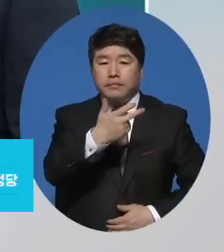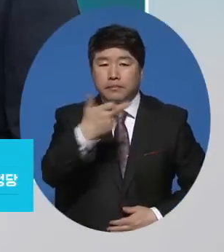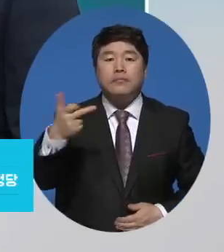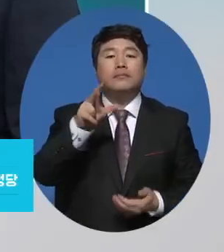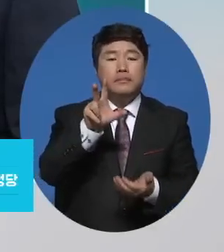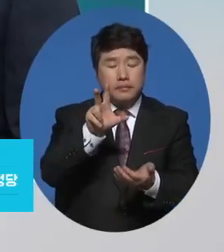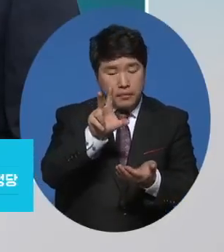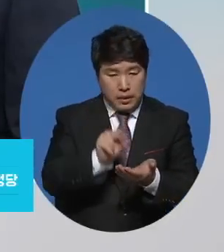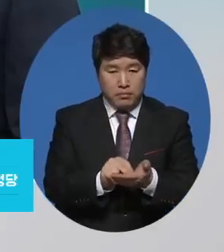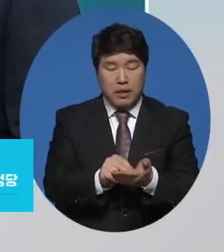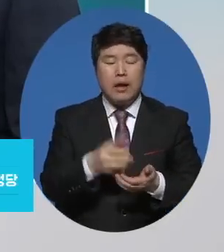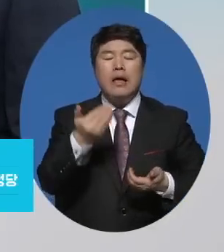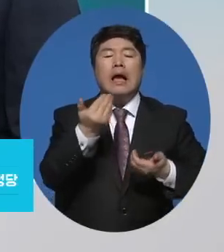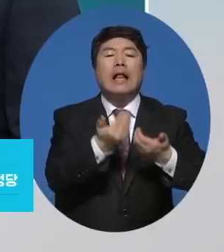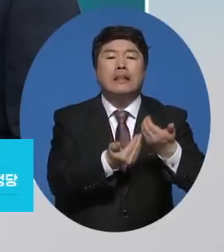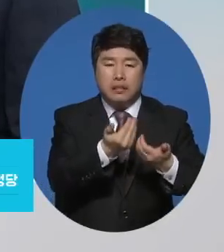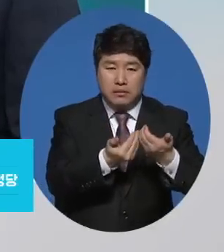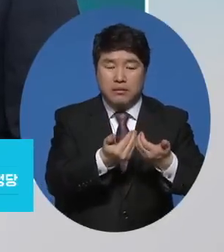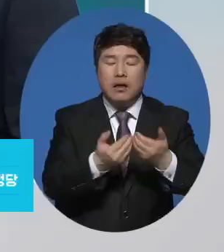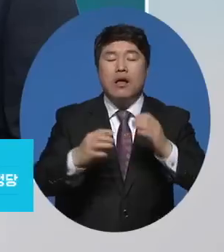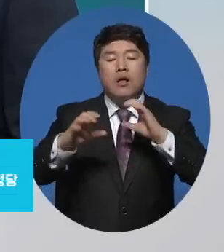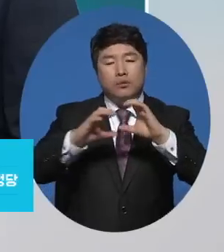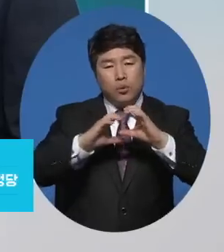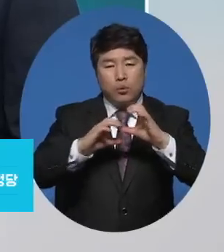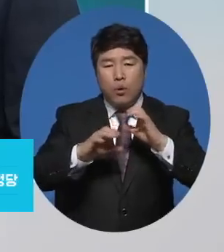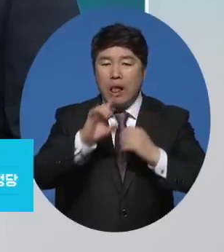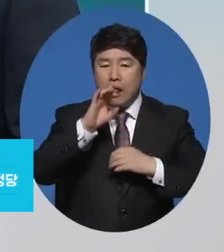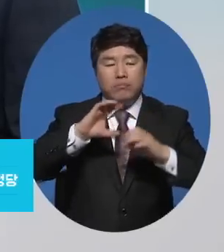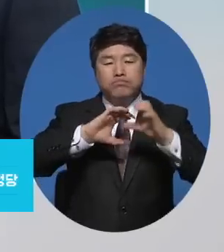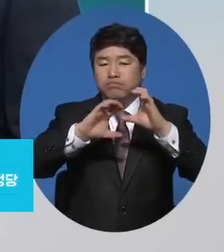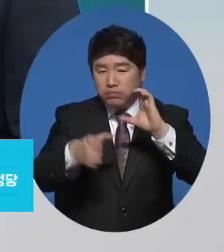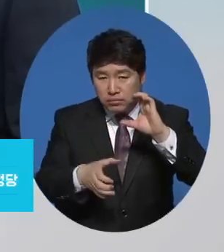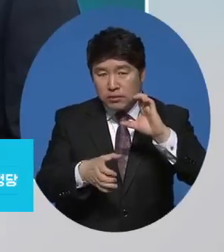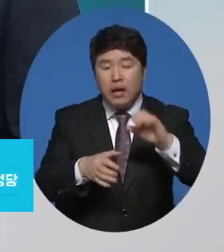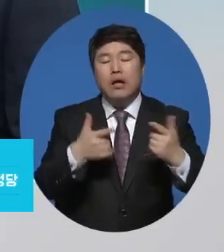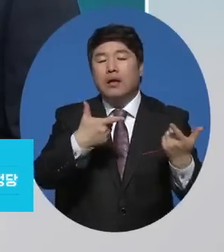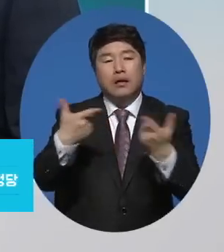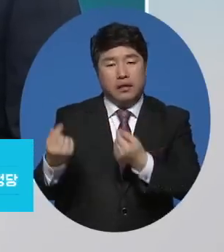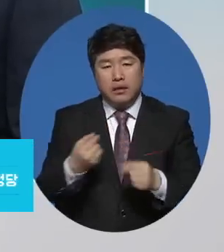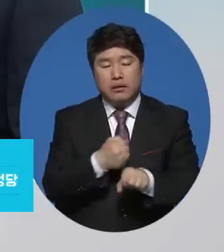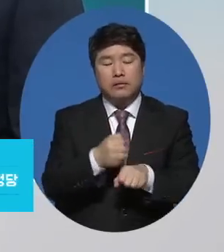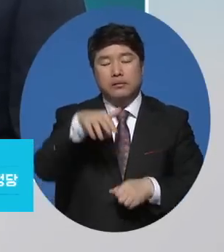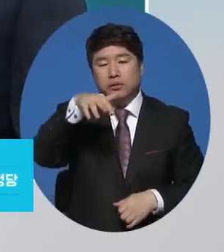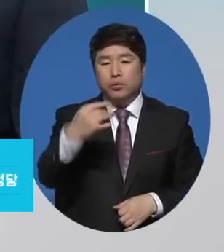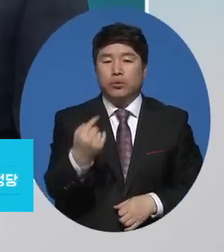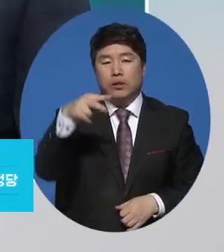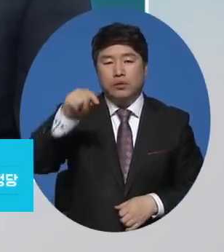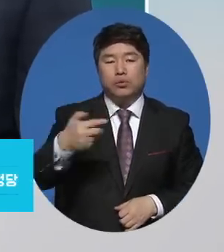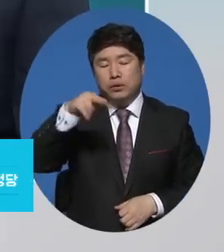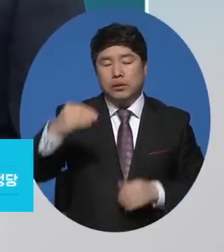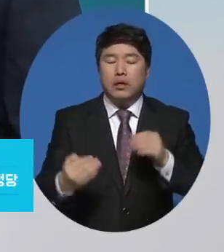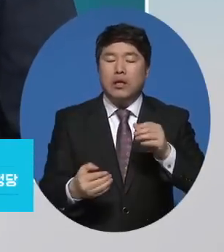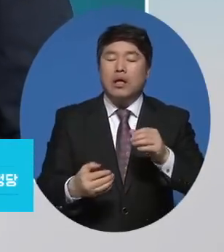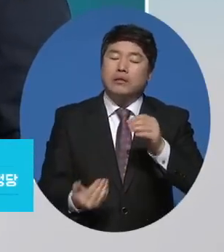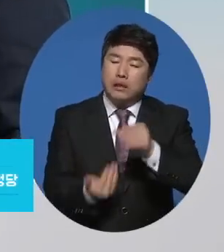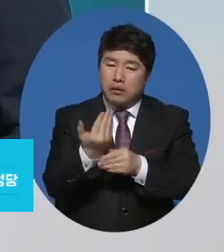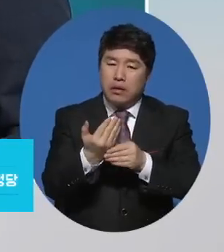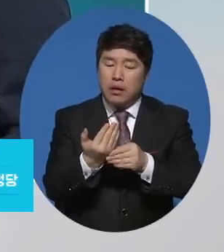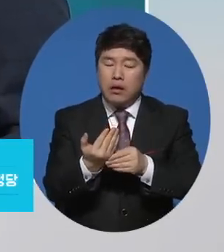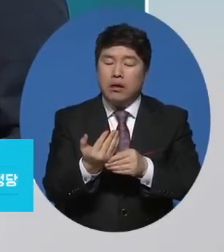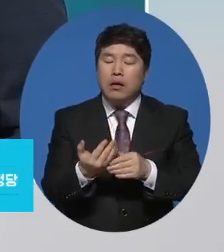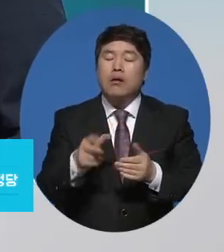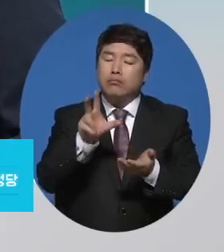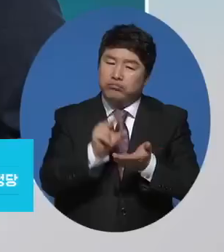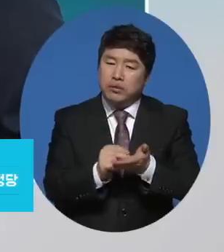문제는 갈등 소통 안 되는 불 통 이런 최순실 게이트에서 나타난 문제인데